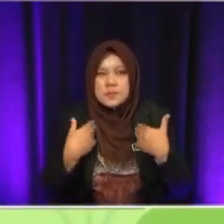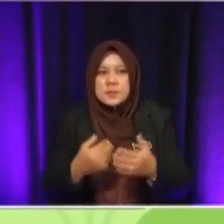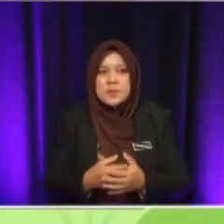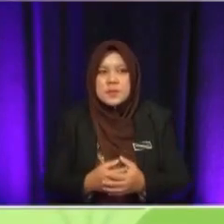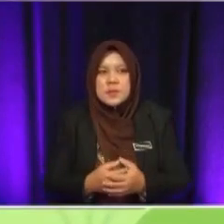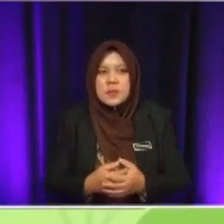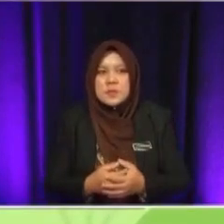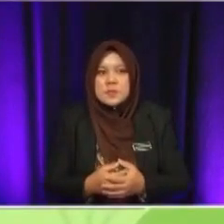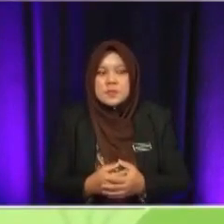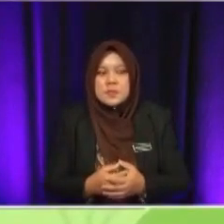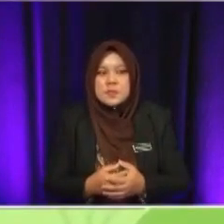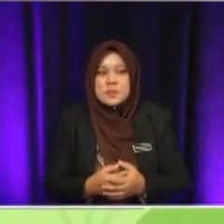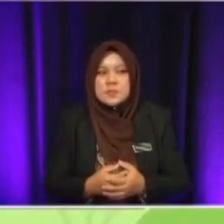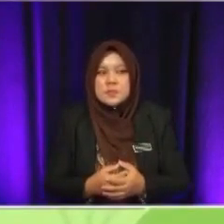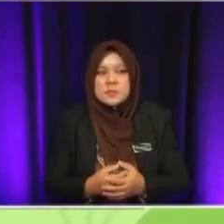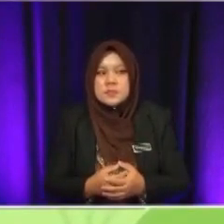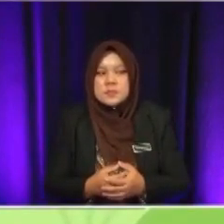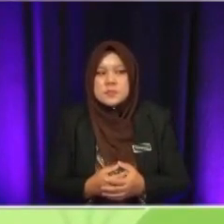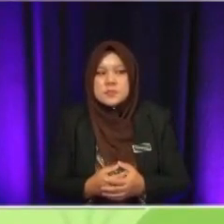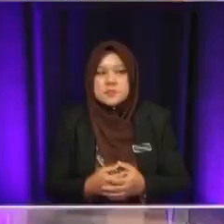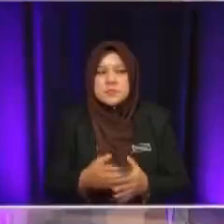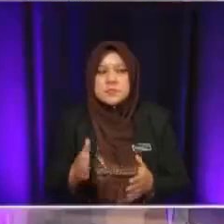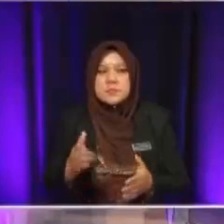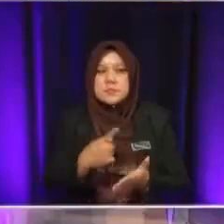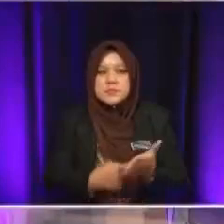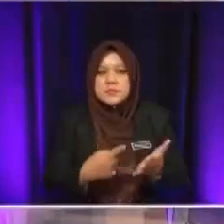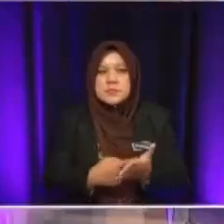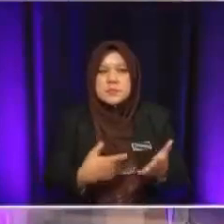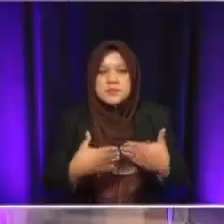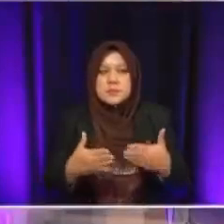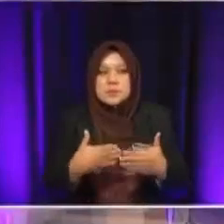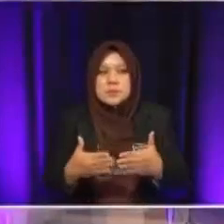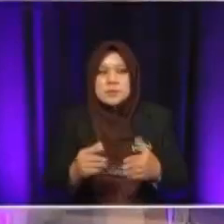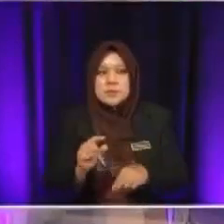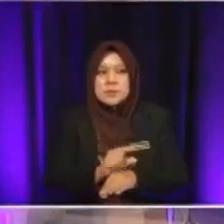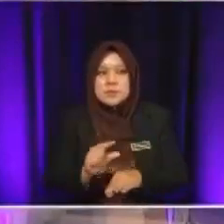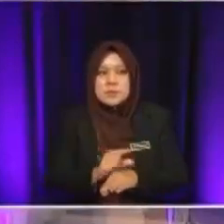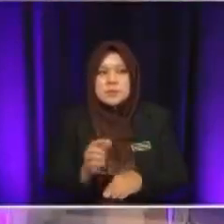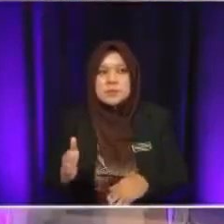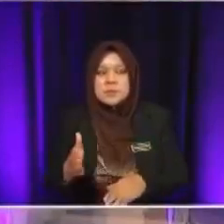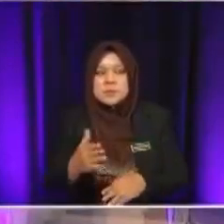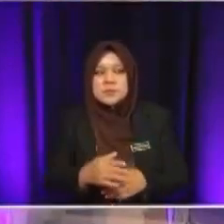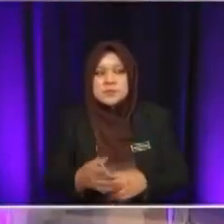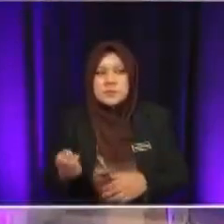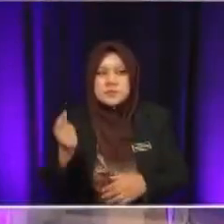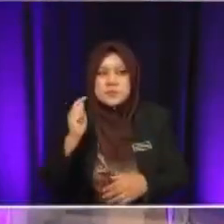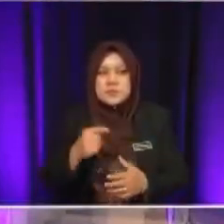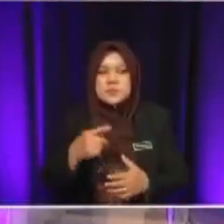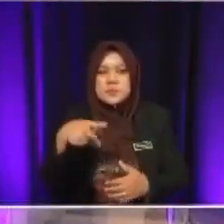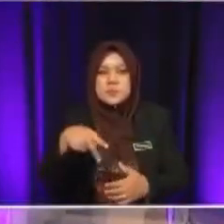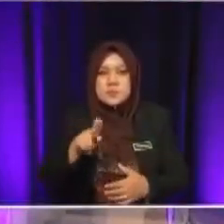dekat perlakaran, ikan gapi kan? Okay, sebenarnya tak kisah ikan apa. Kita boleh je guna macam-macam ikan. Macam saya cakap tadi, ikan